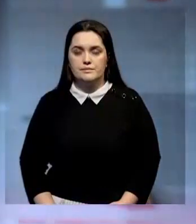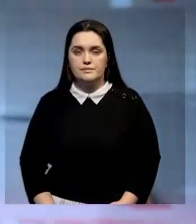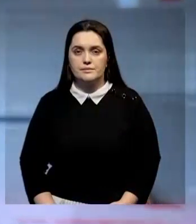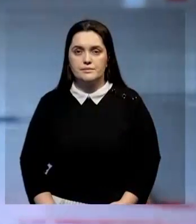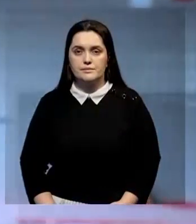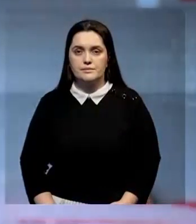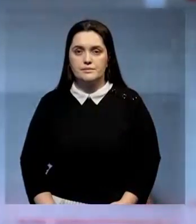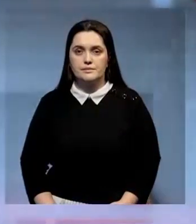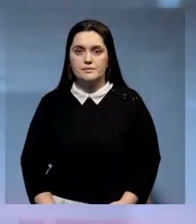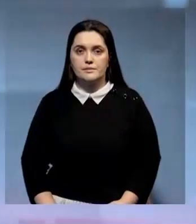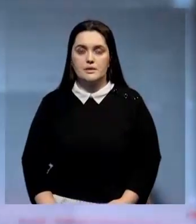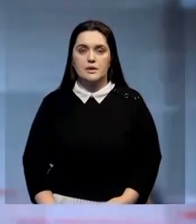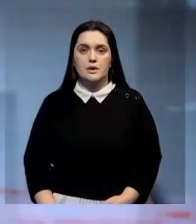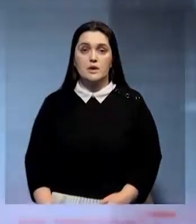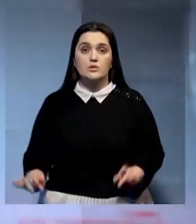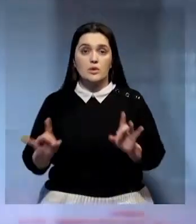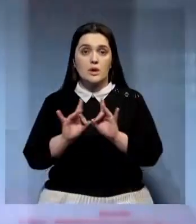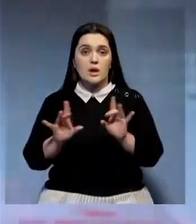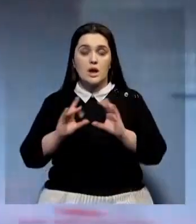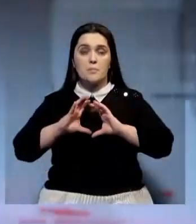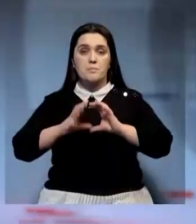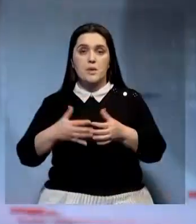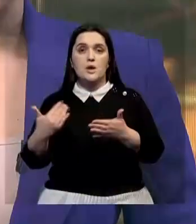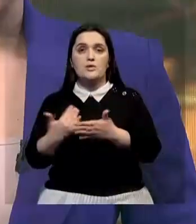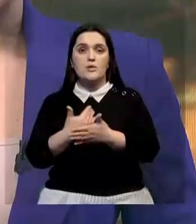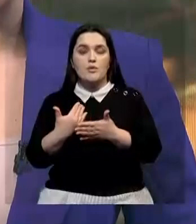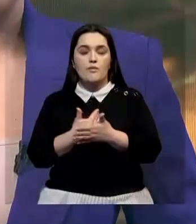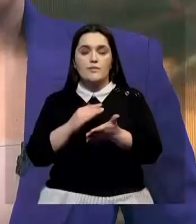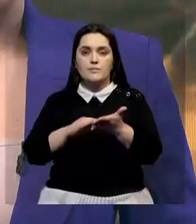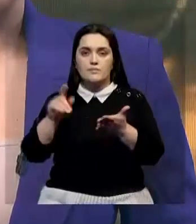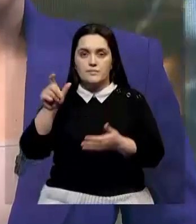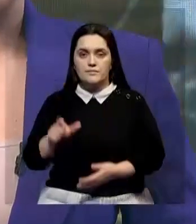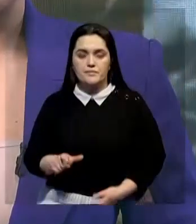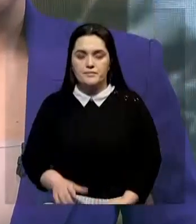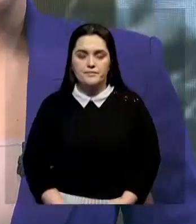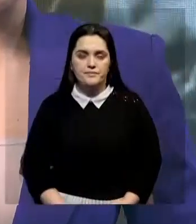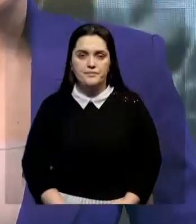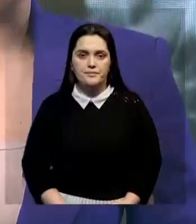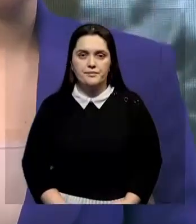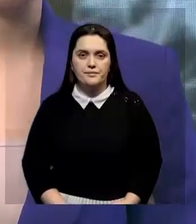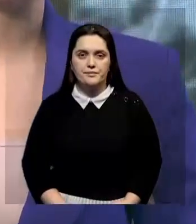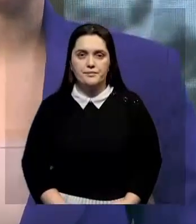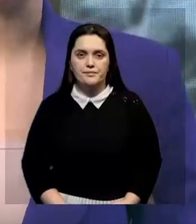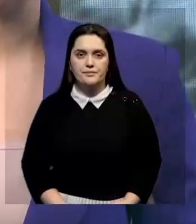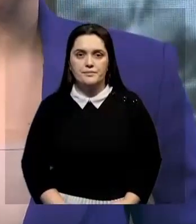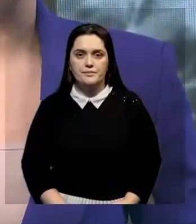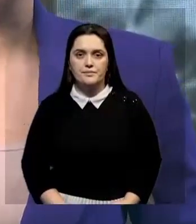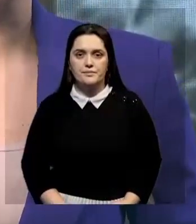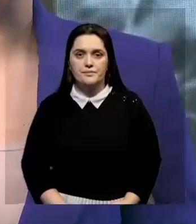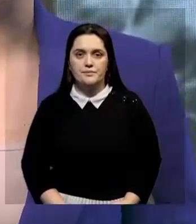О ситуации на газовом рынке в мире готова рассказать Вероника Боярова. Вероника, добрый вечер. Вера, приветствую.